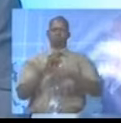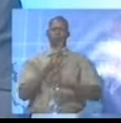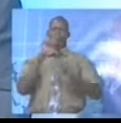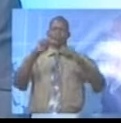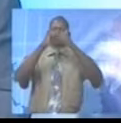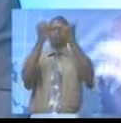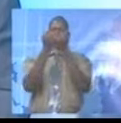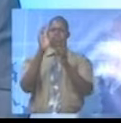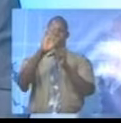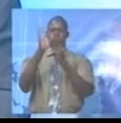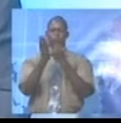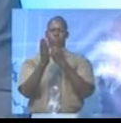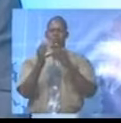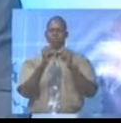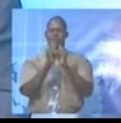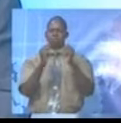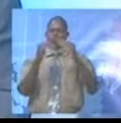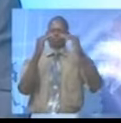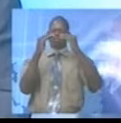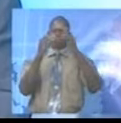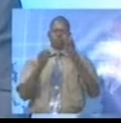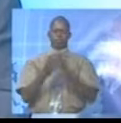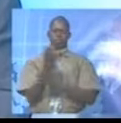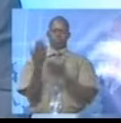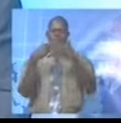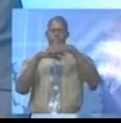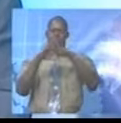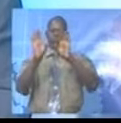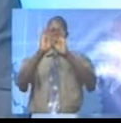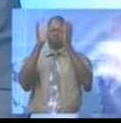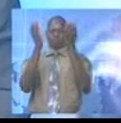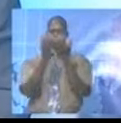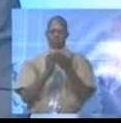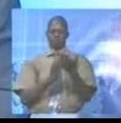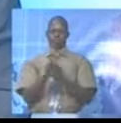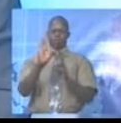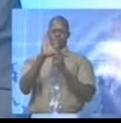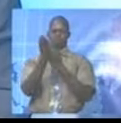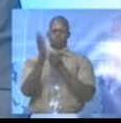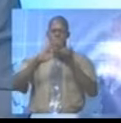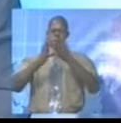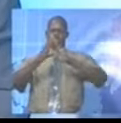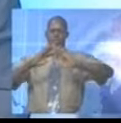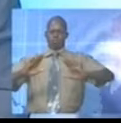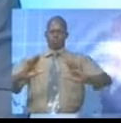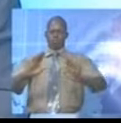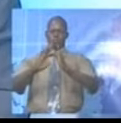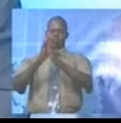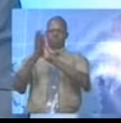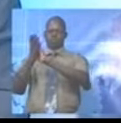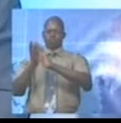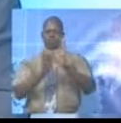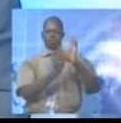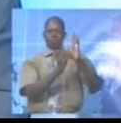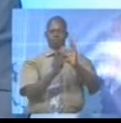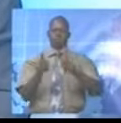l'association Culture sans frontières et visait à promouvoir l'intégration des communautés par la culture de la paix. Défilés, expositions et